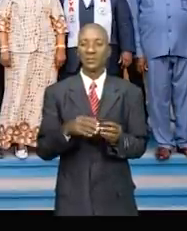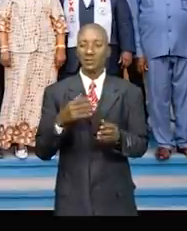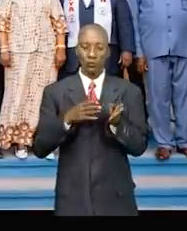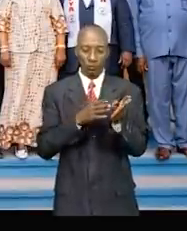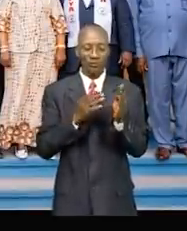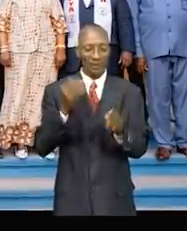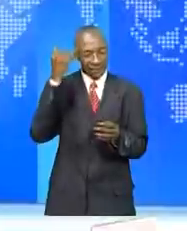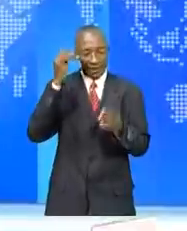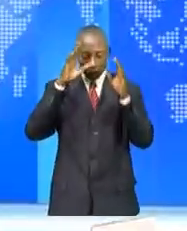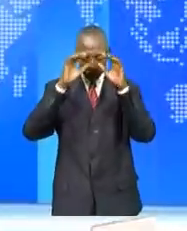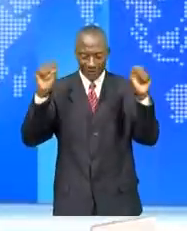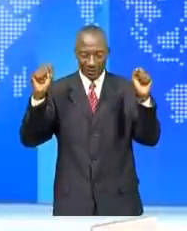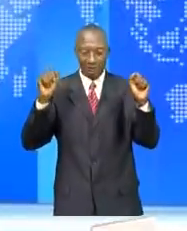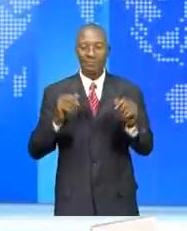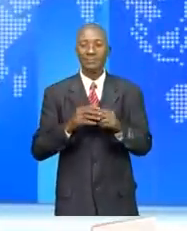Tshisekedi Tshilombo.